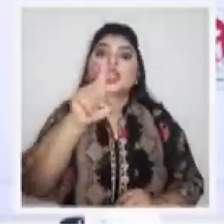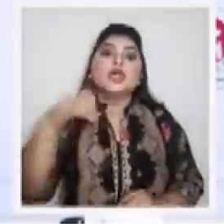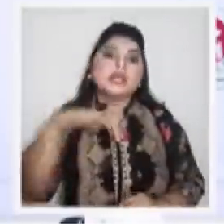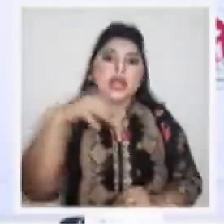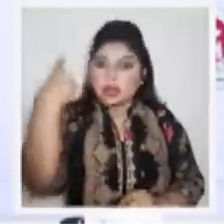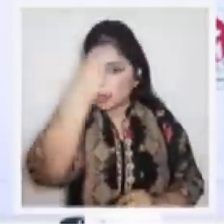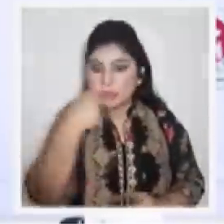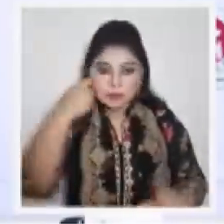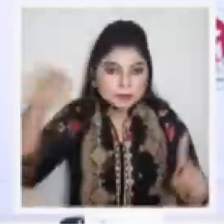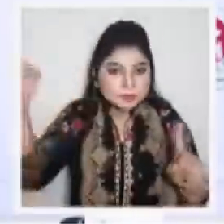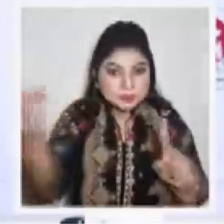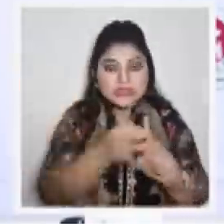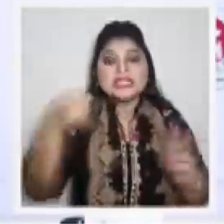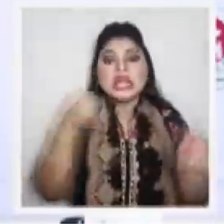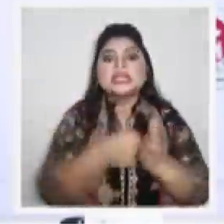অ্যাটাক